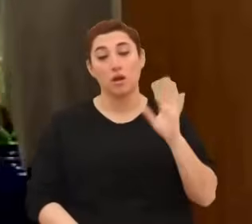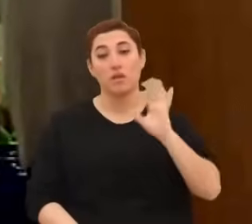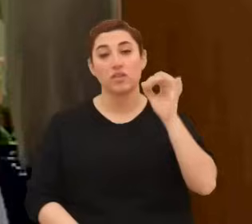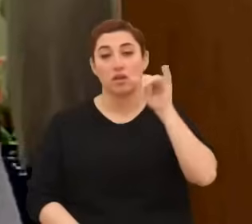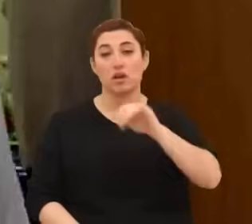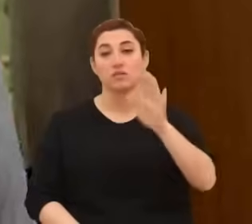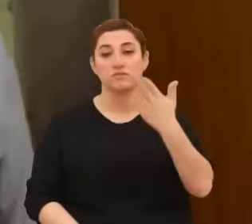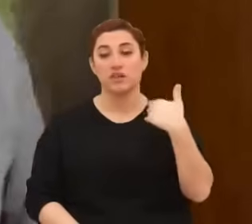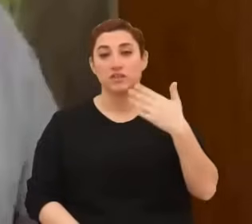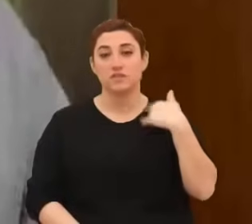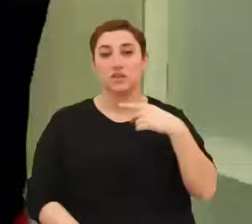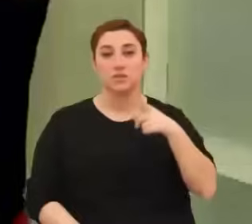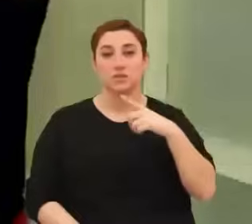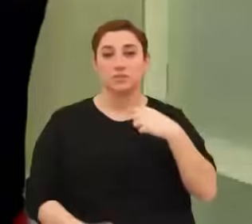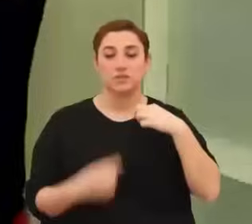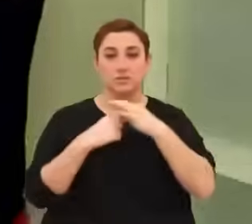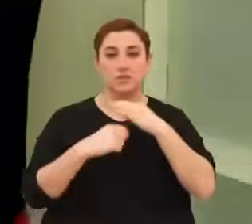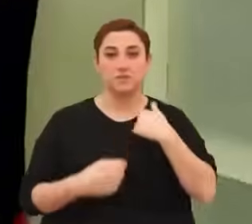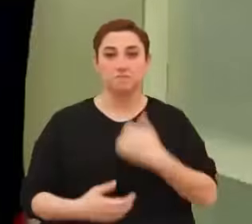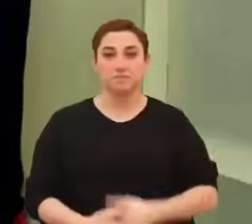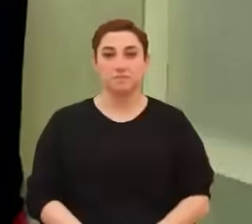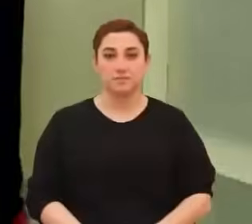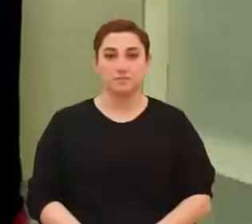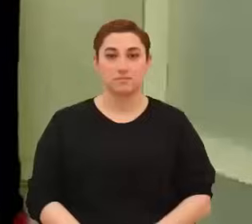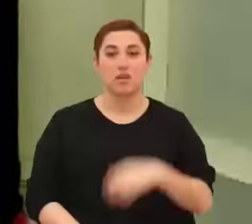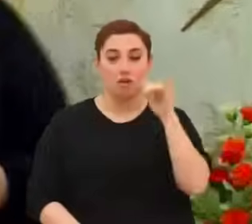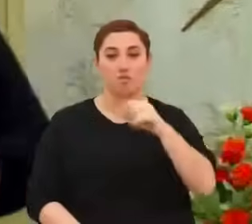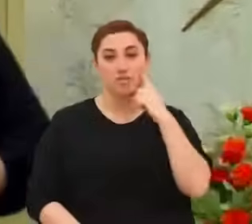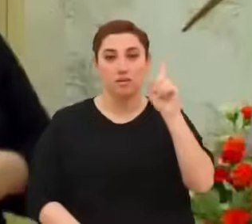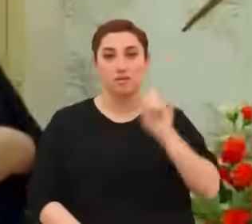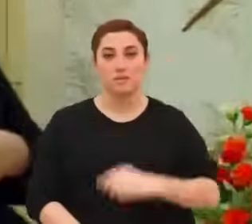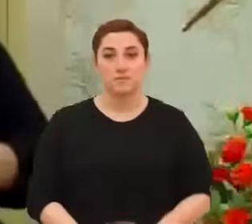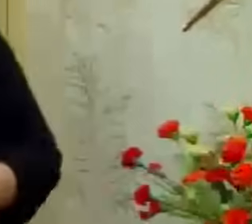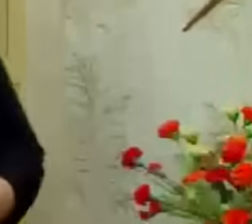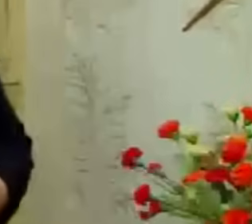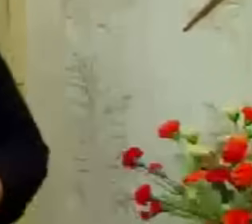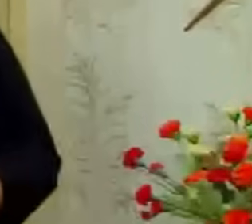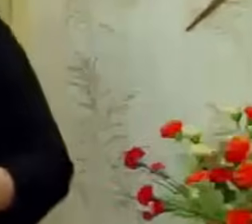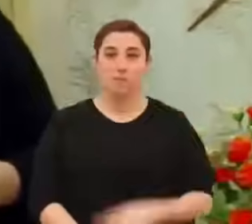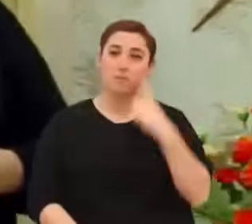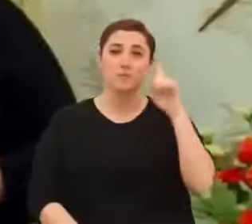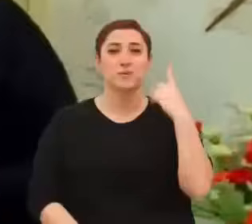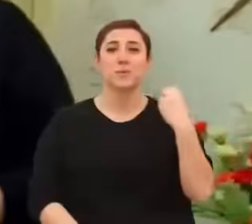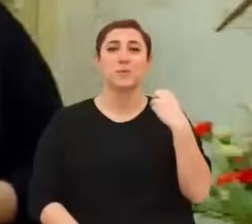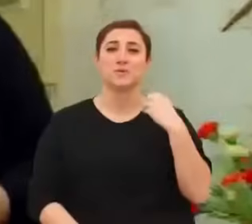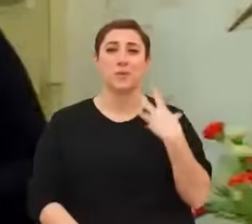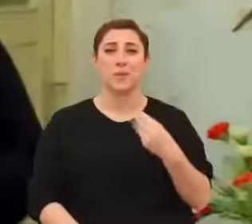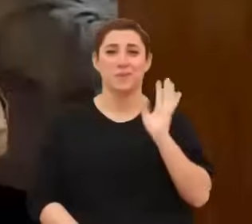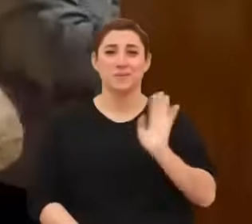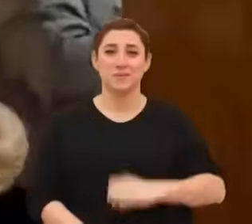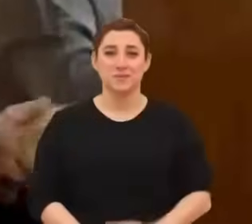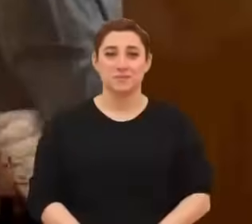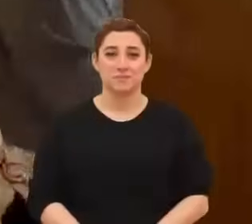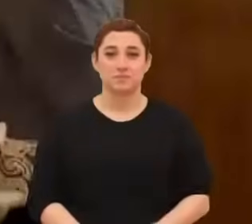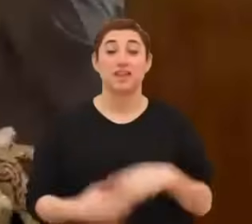Evet, haklısınız. Ben şunu taşıyayım bakayım ya. Ay. Haklısınız valla. Ay Allah, çok iyi